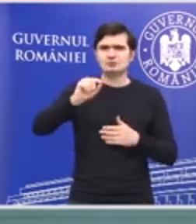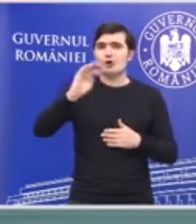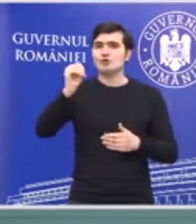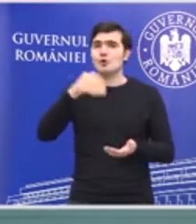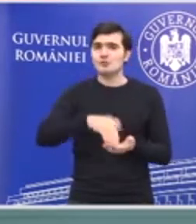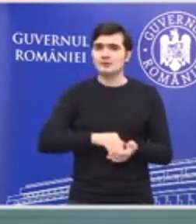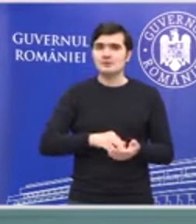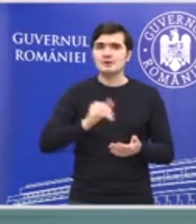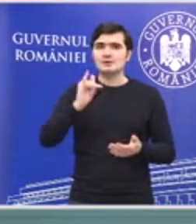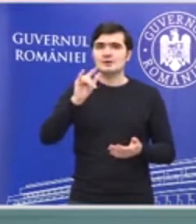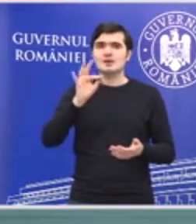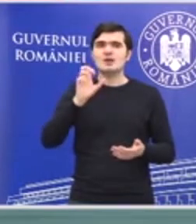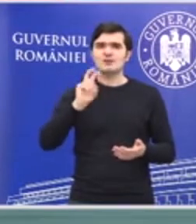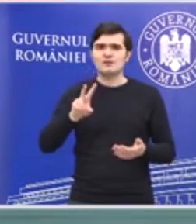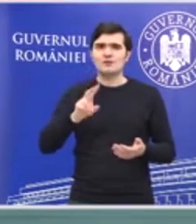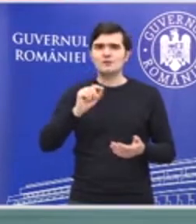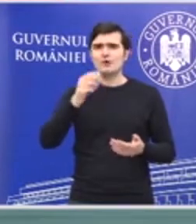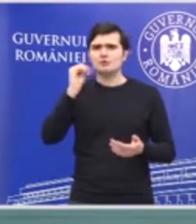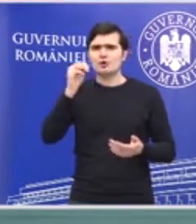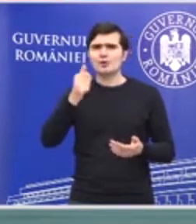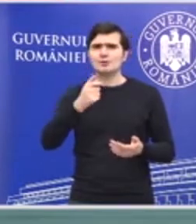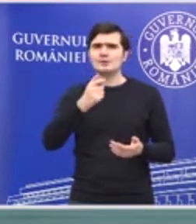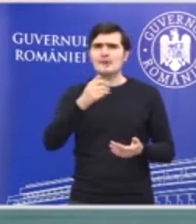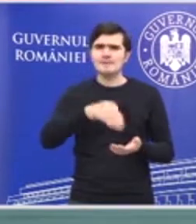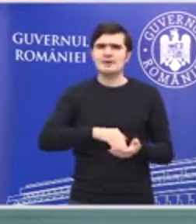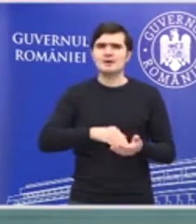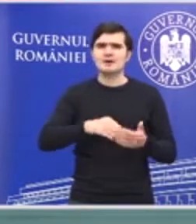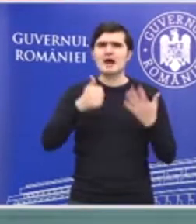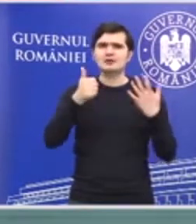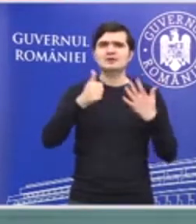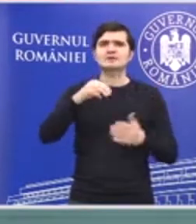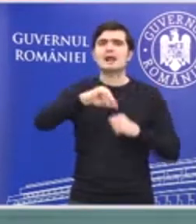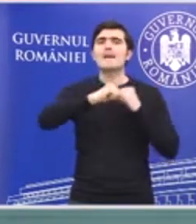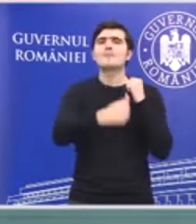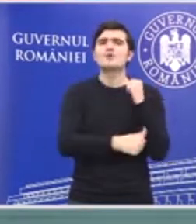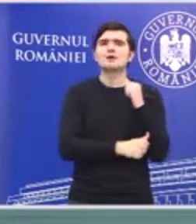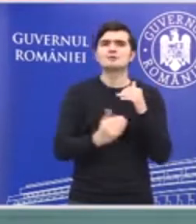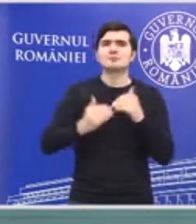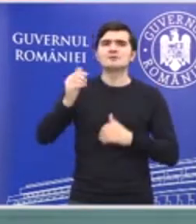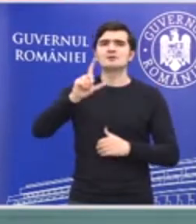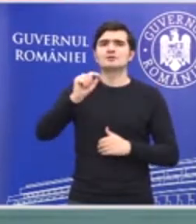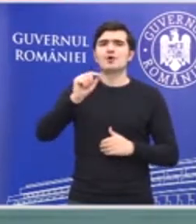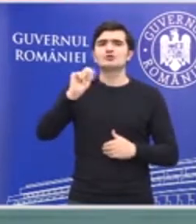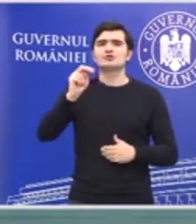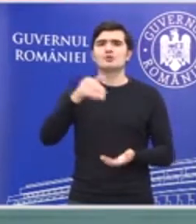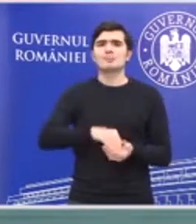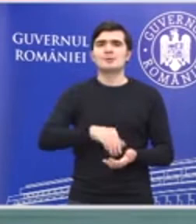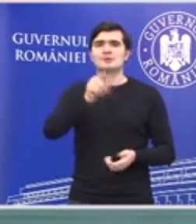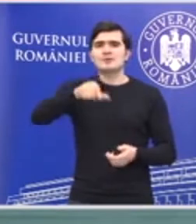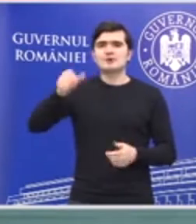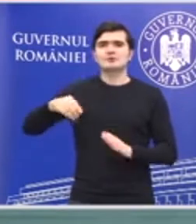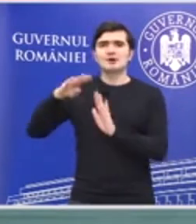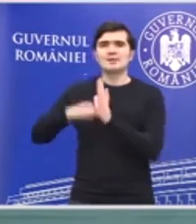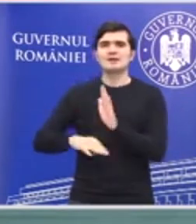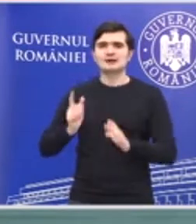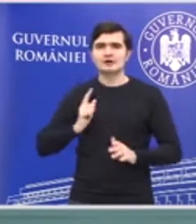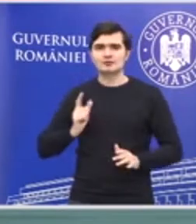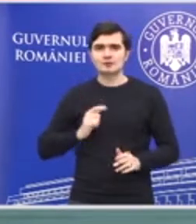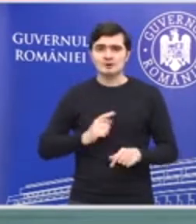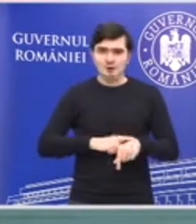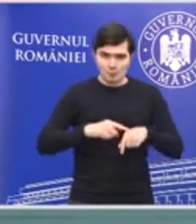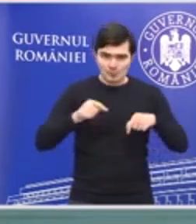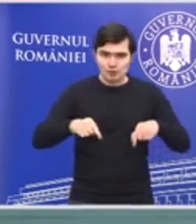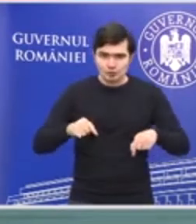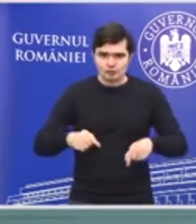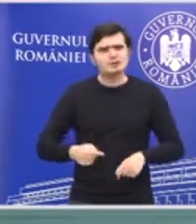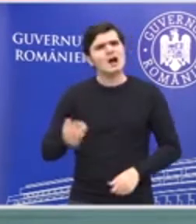29.000. Ilfov peste 29.000 și Mureș peste 28.000 de persoane. La acest moment au